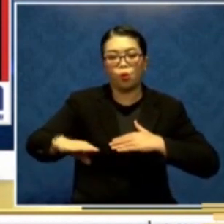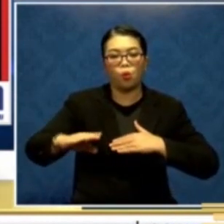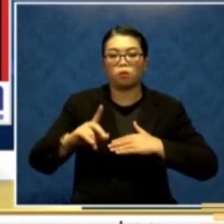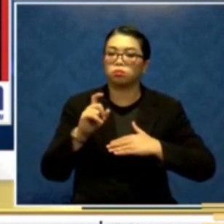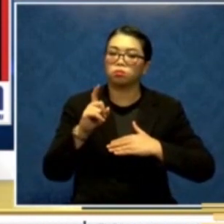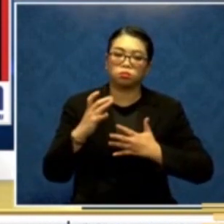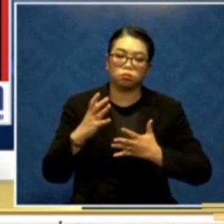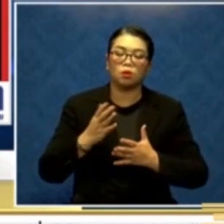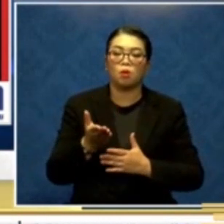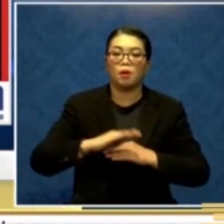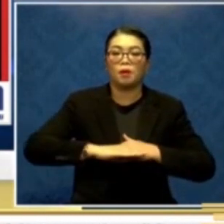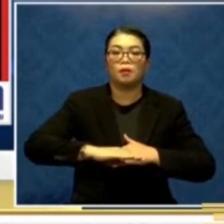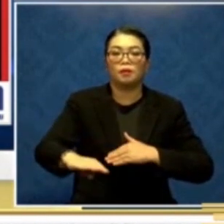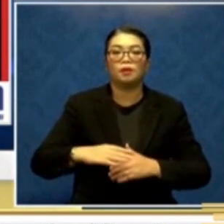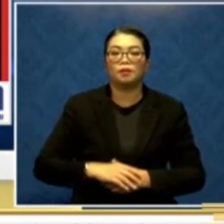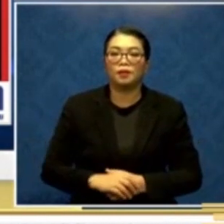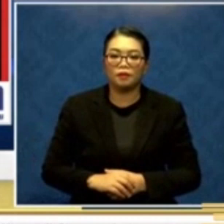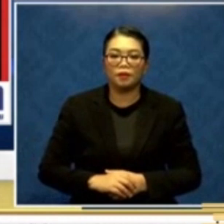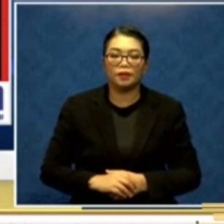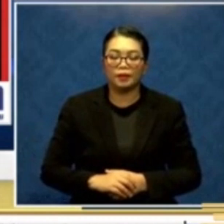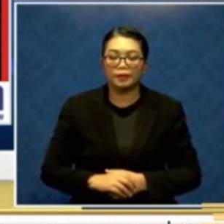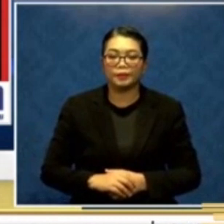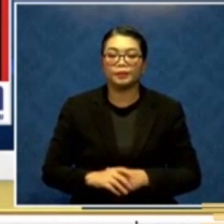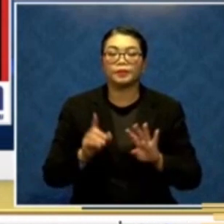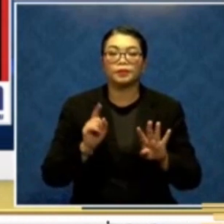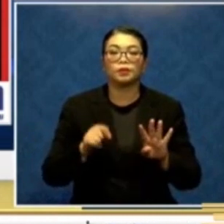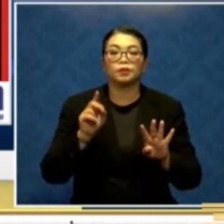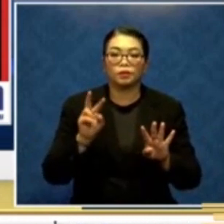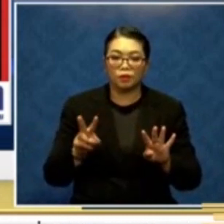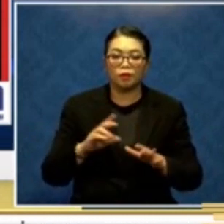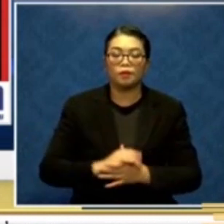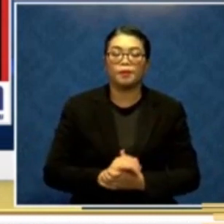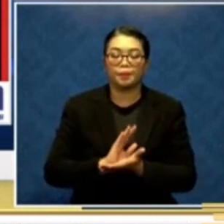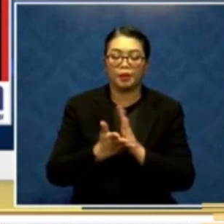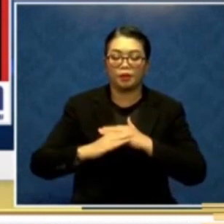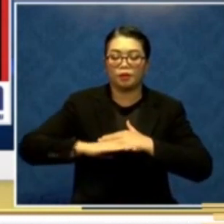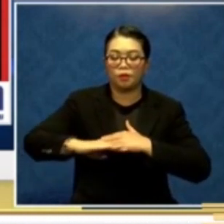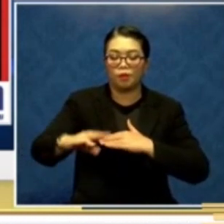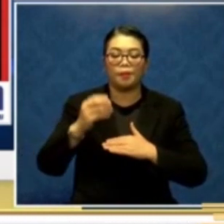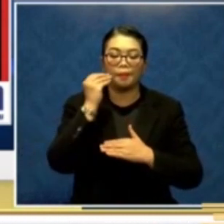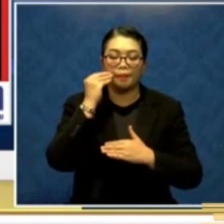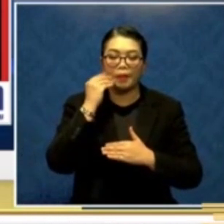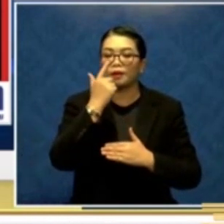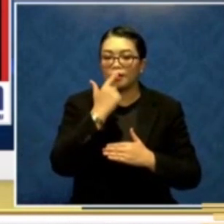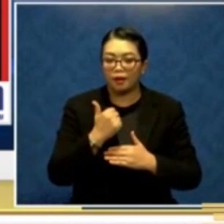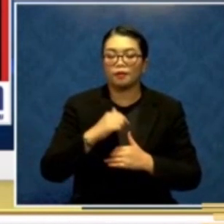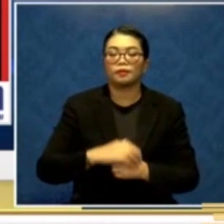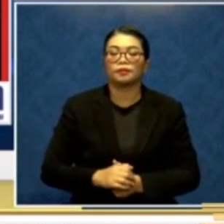มากและ 4.2 ประปุงโครงการเอทฟ NCT ถนนบานith biz dange